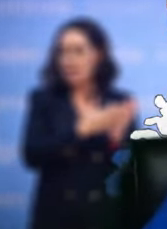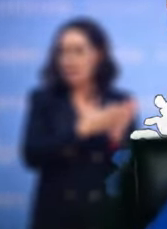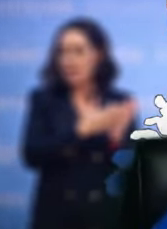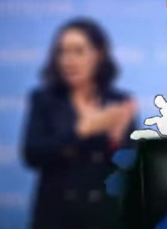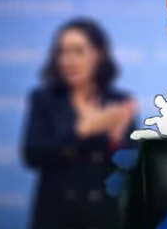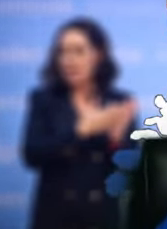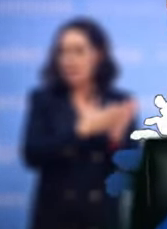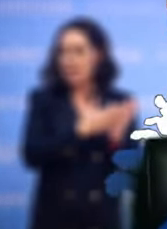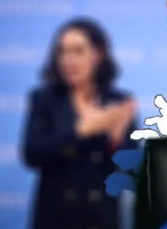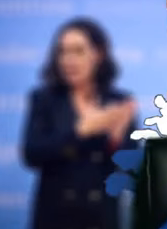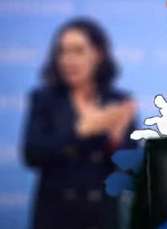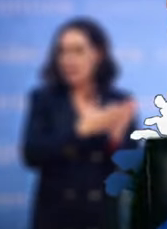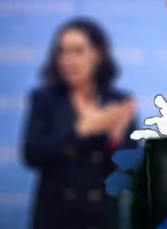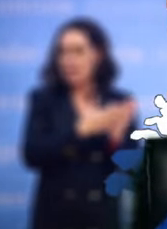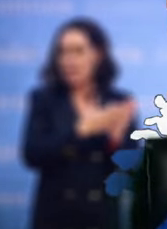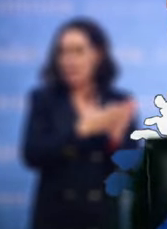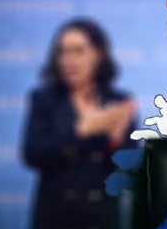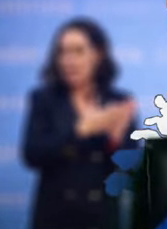heftig.